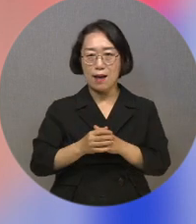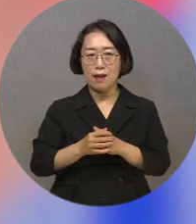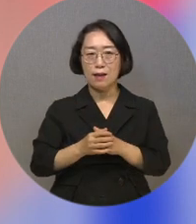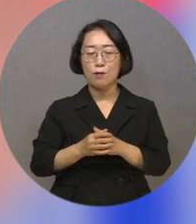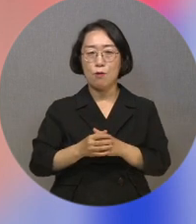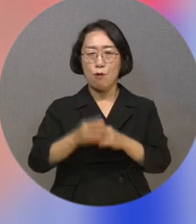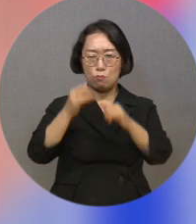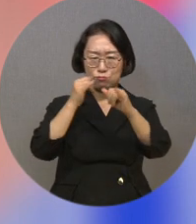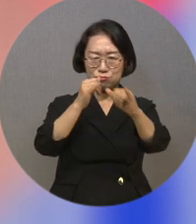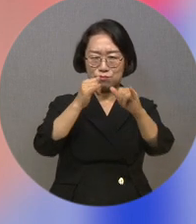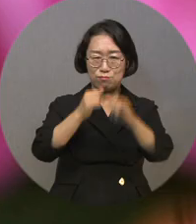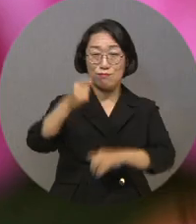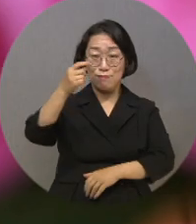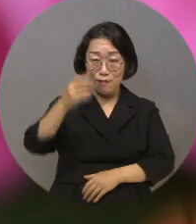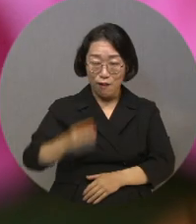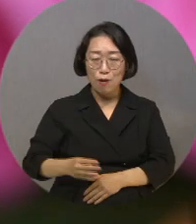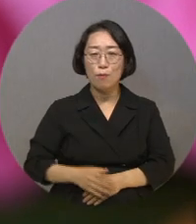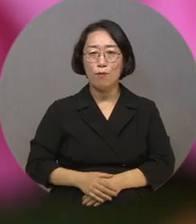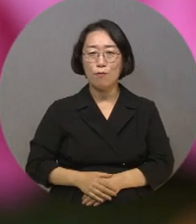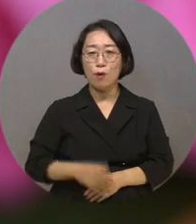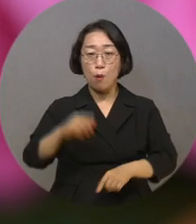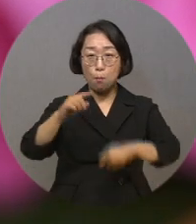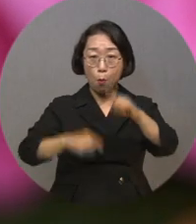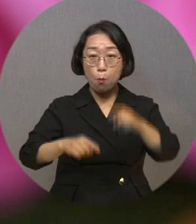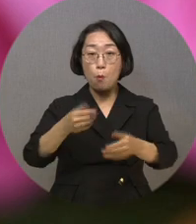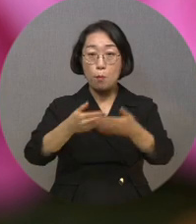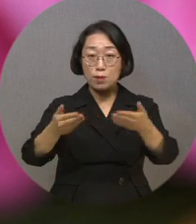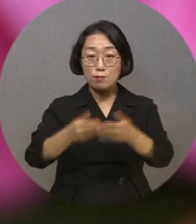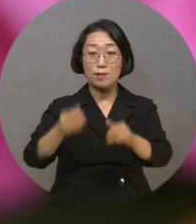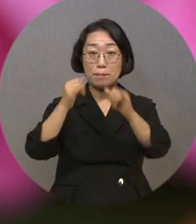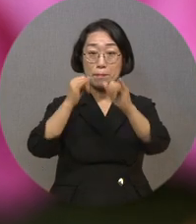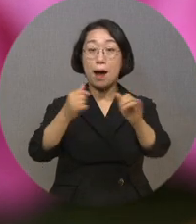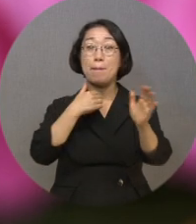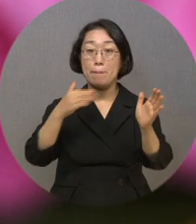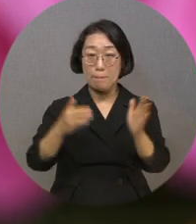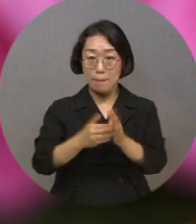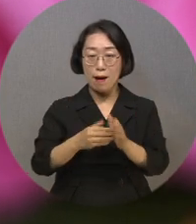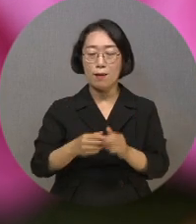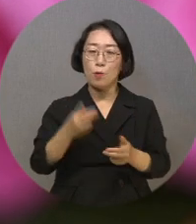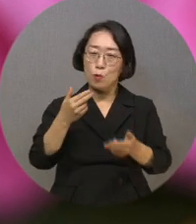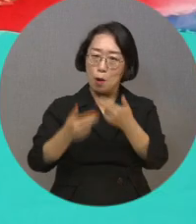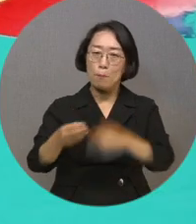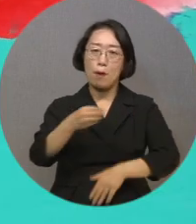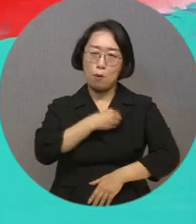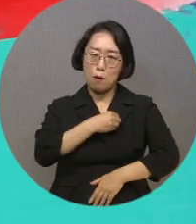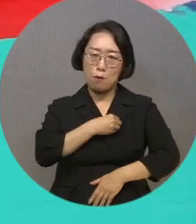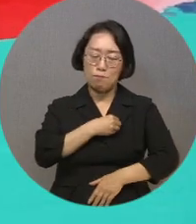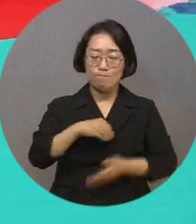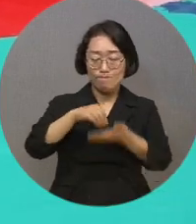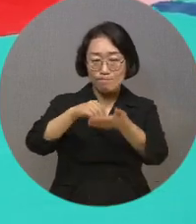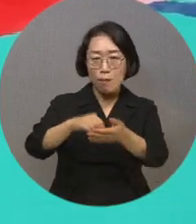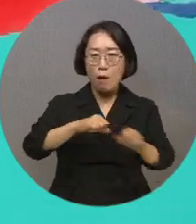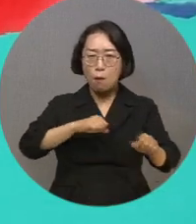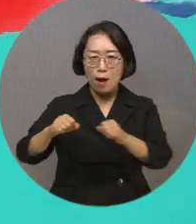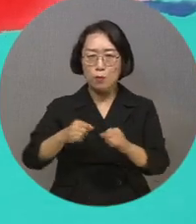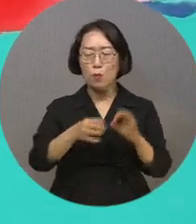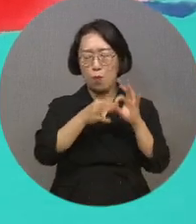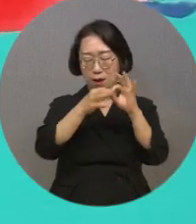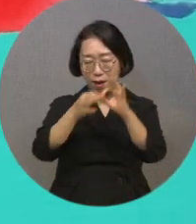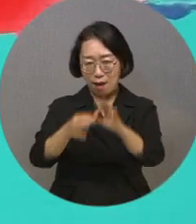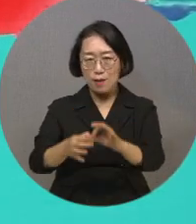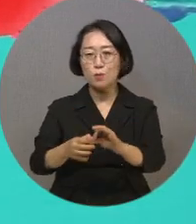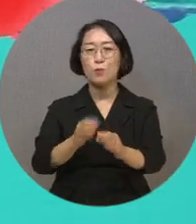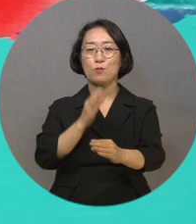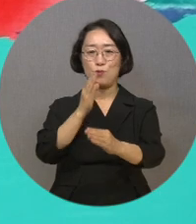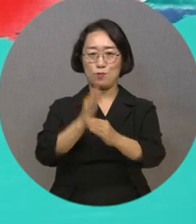다수 수상한 바 있으며 목포 미술인상을 수상, 한국미술협회 회원으로 왕성한 활동을 하고